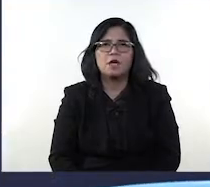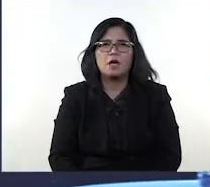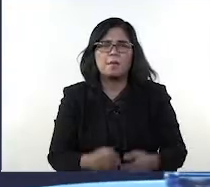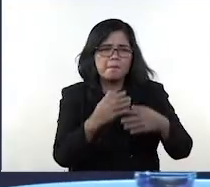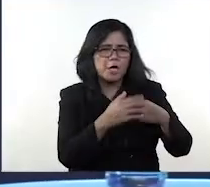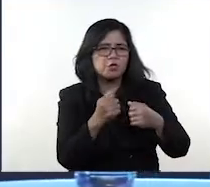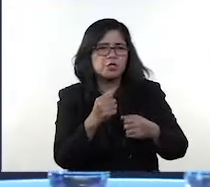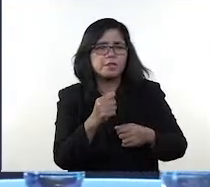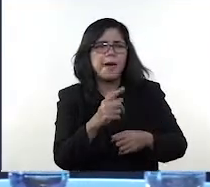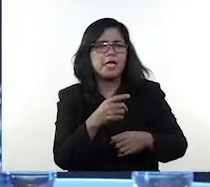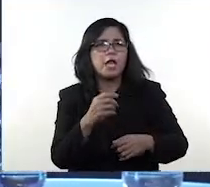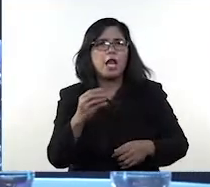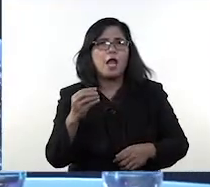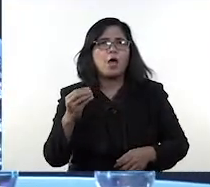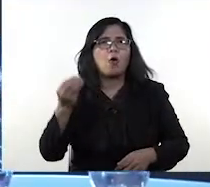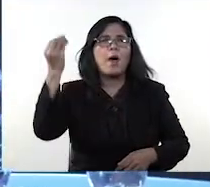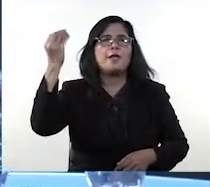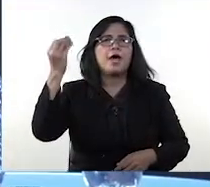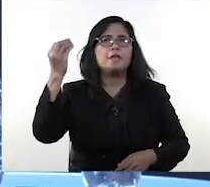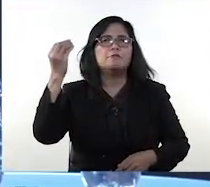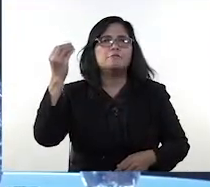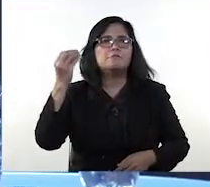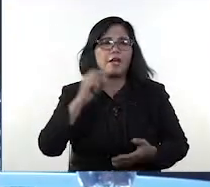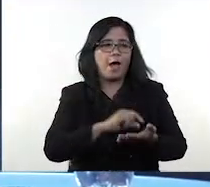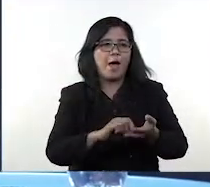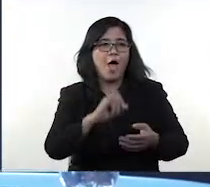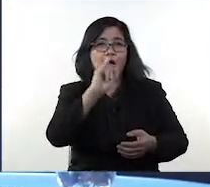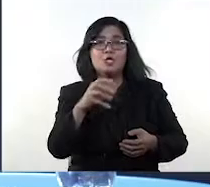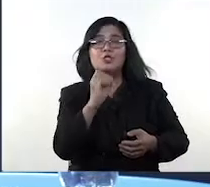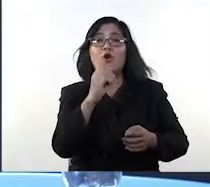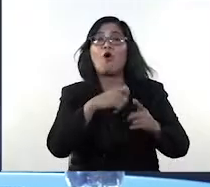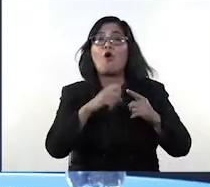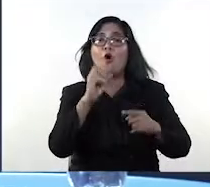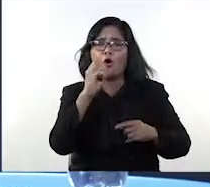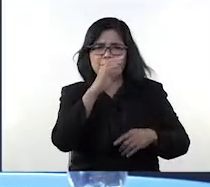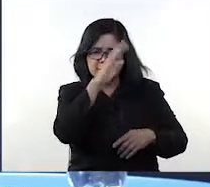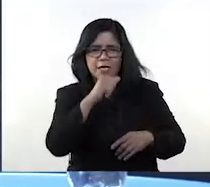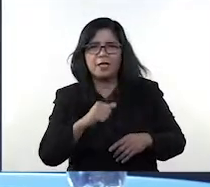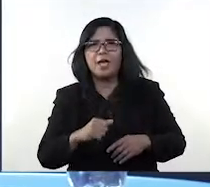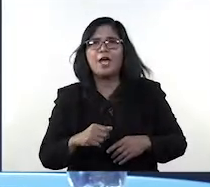Hai Joko ndak bisa dia bilang ntar hahaha